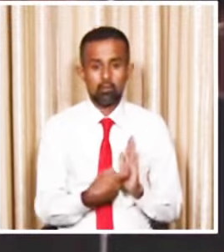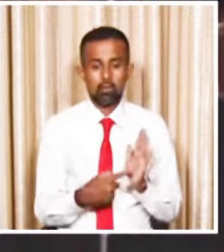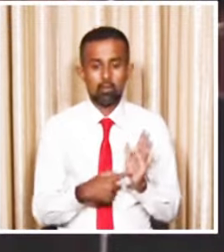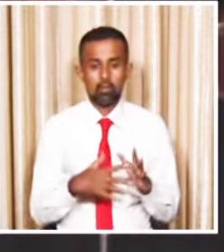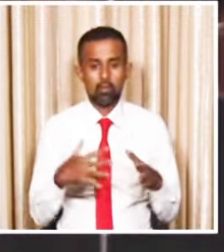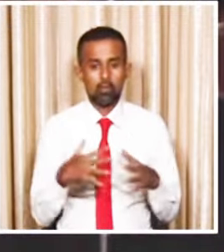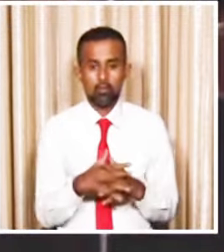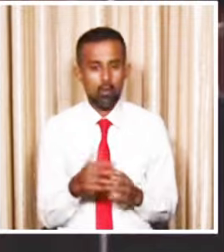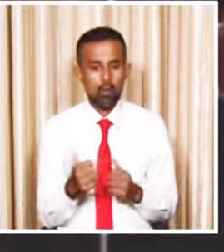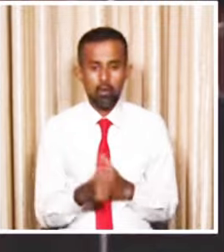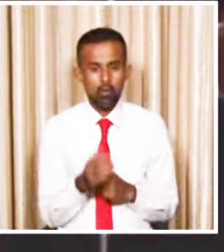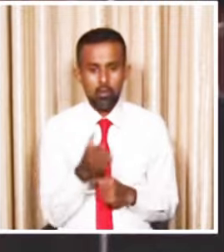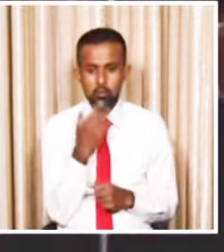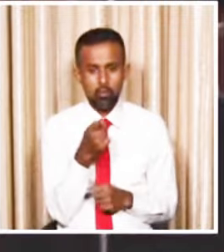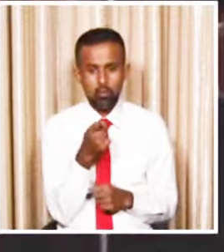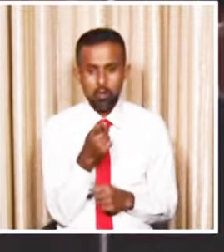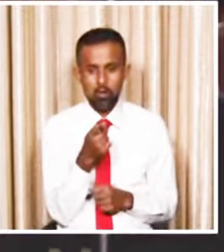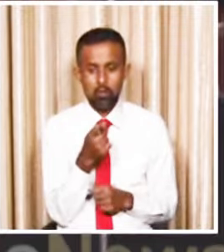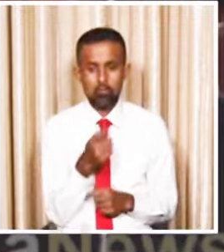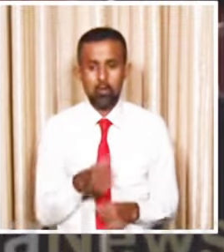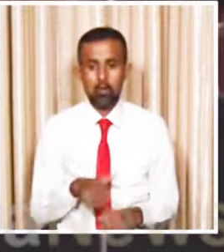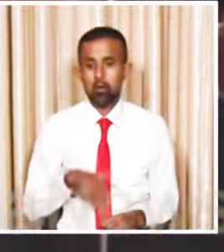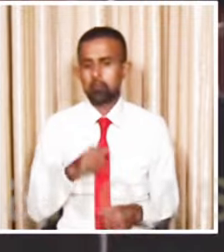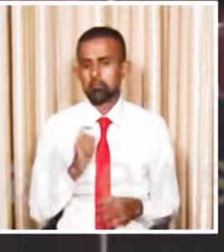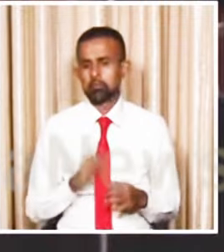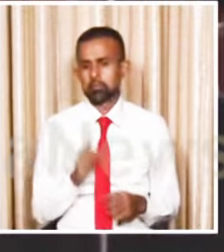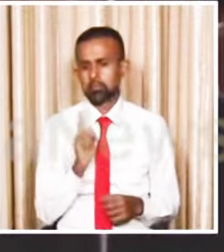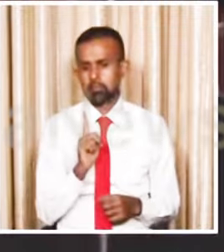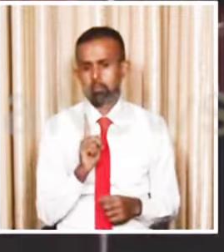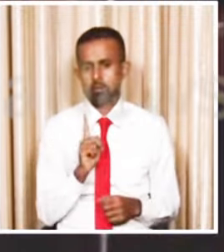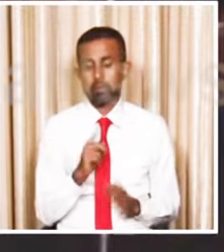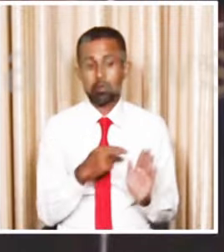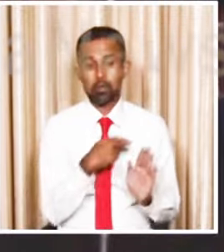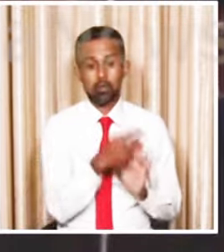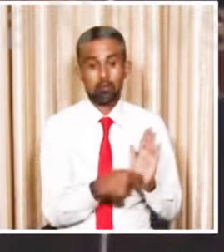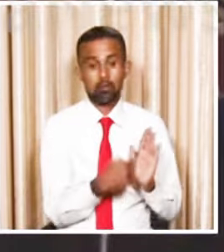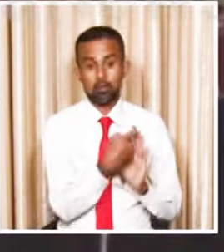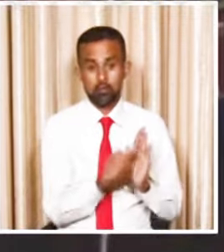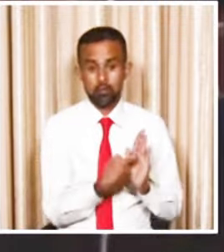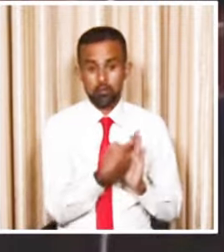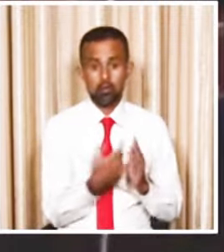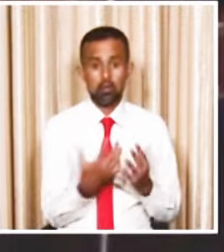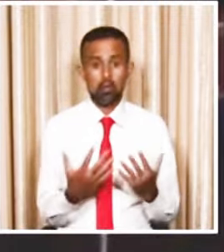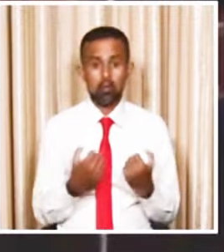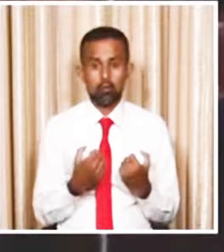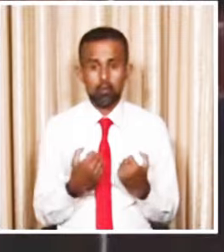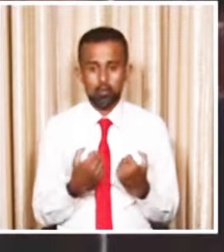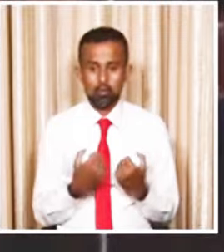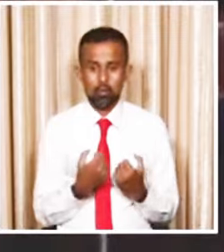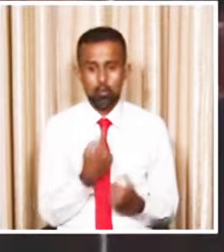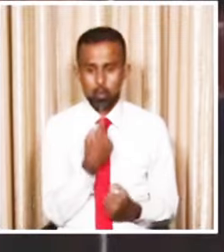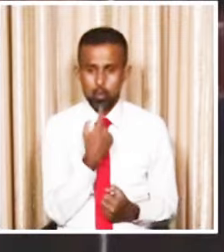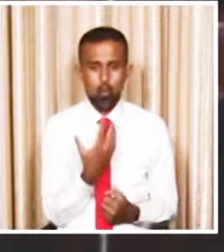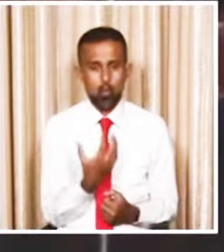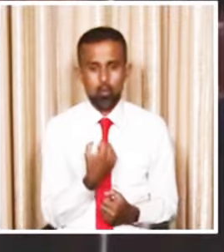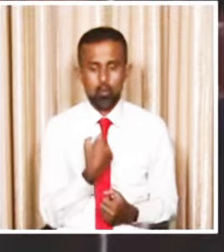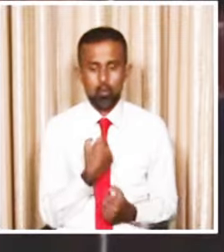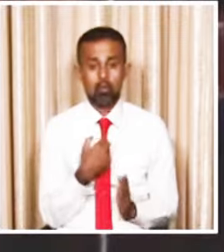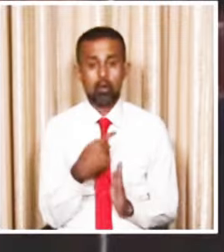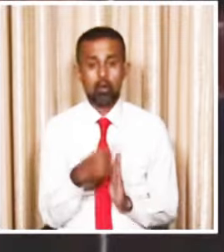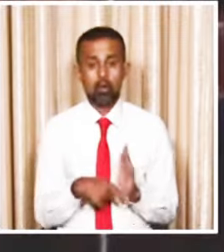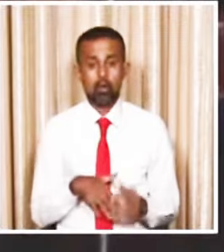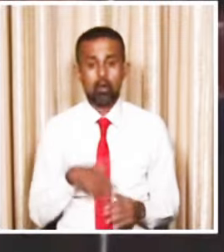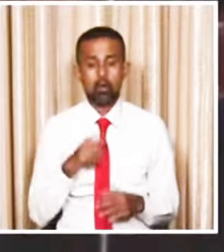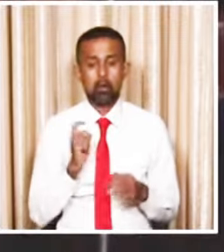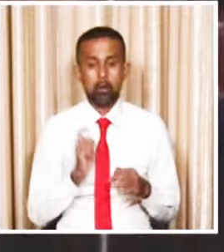කරන්න අද ඒකයි අපේ තියෙන මූලික ප්‍රශ්නේ මොකද ජාතික ප්‍රතිපත්ති මාලාවක් අවශ්‍යතාව අපි හැමෝම පිළිගන්නවා අපේ රටේ තියෙන මූලිකම